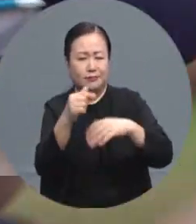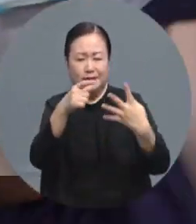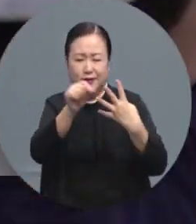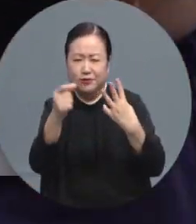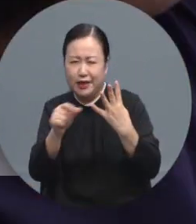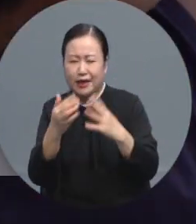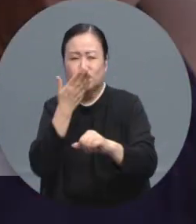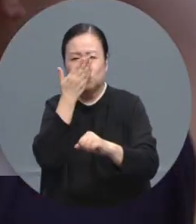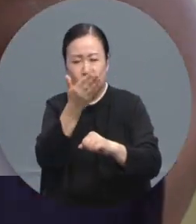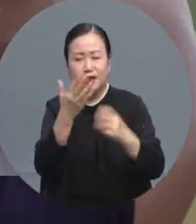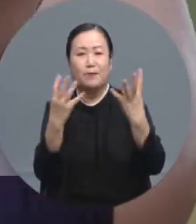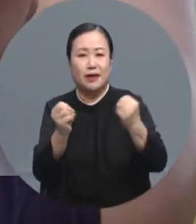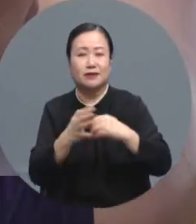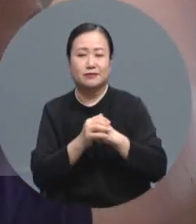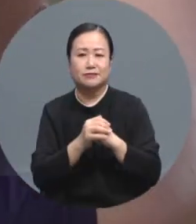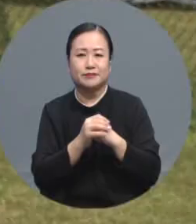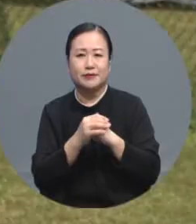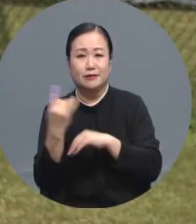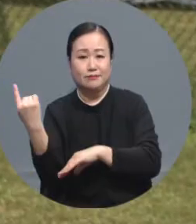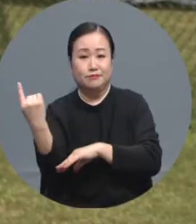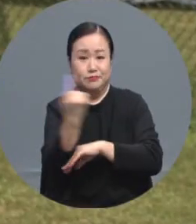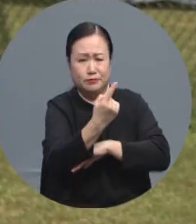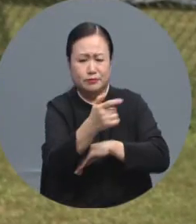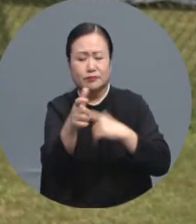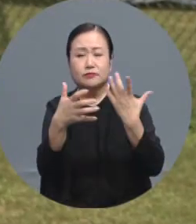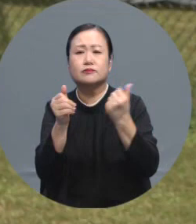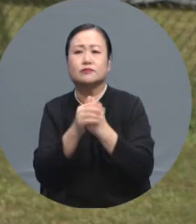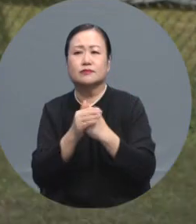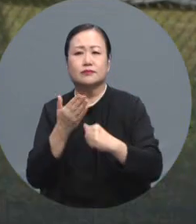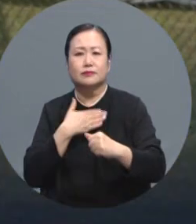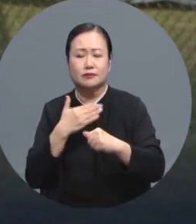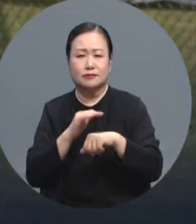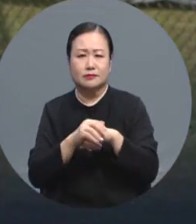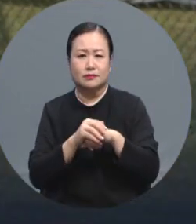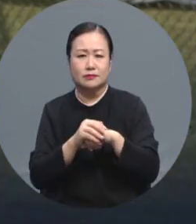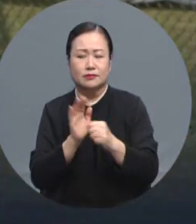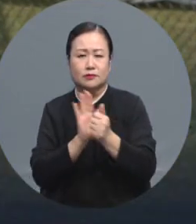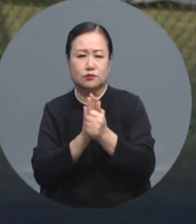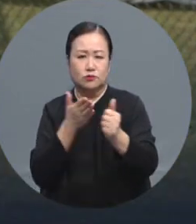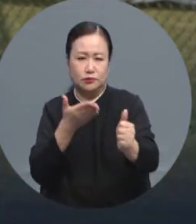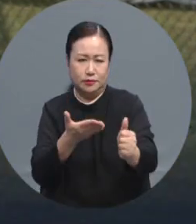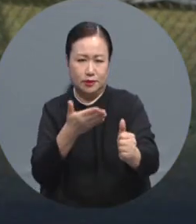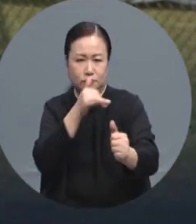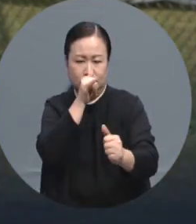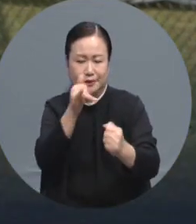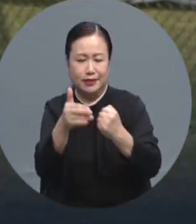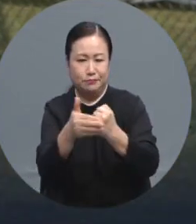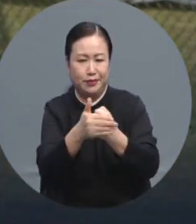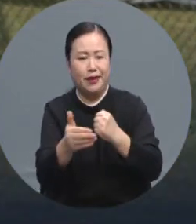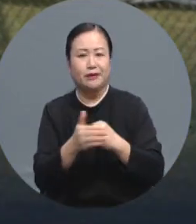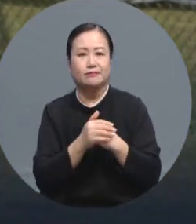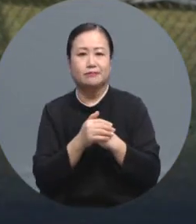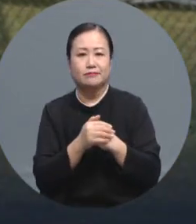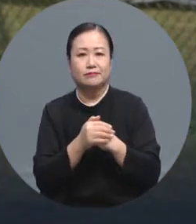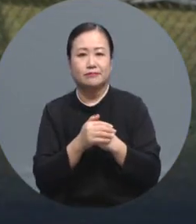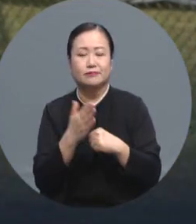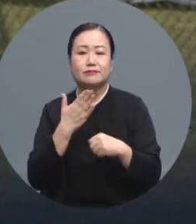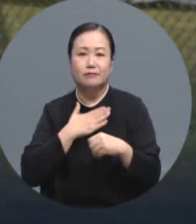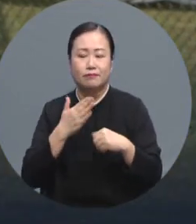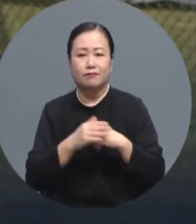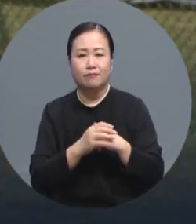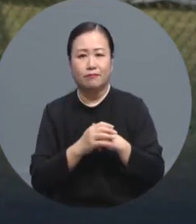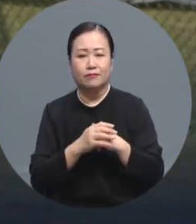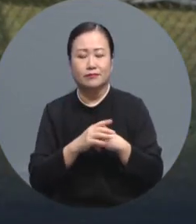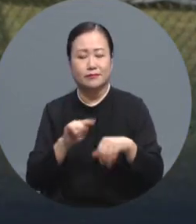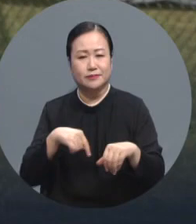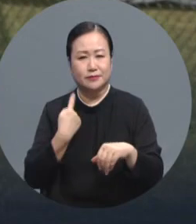선택지가 많아지게 됩니다. 타격 부분에서도 어느 정도는 제가 해줘야 되는 몫이 있다고 생각을 하기 때문에 저 역시도 좀